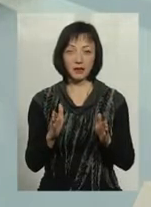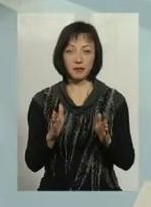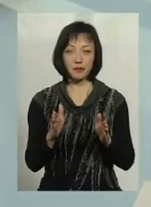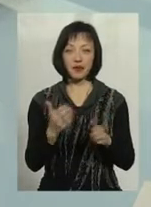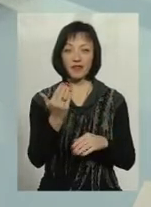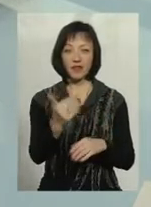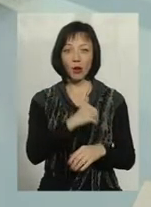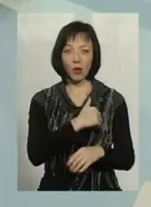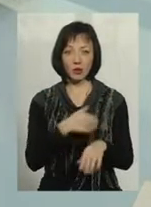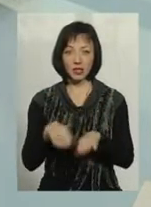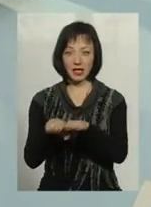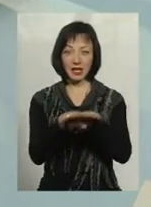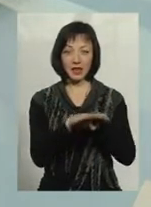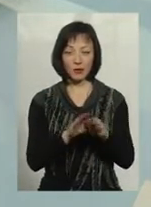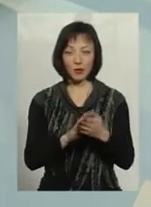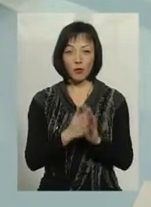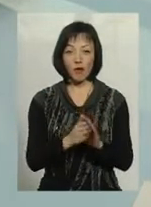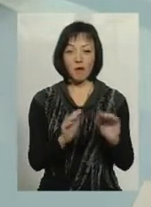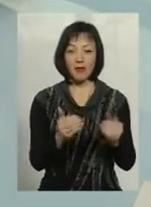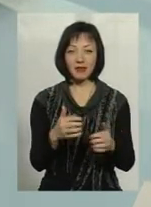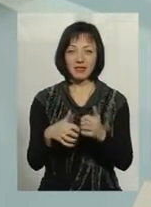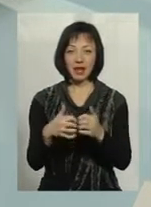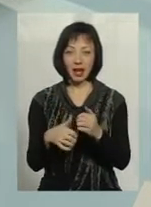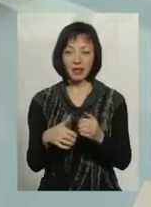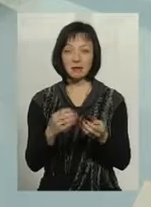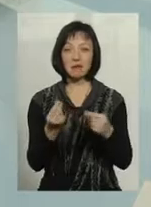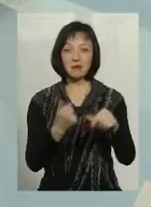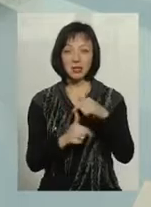перше. Друге. Питання адміністрування